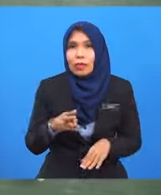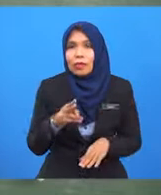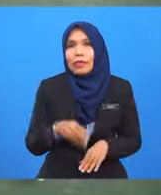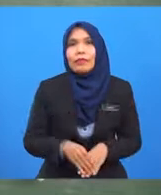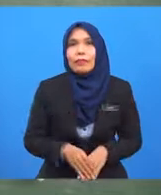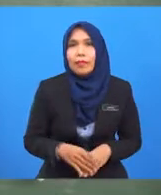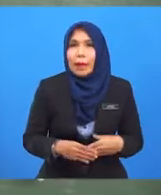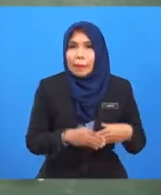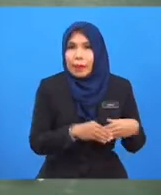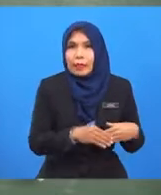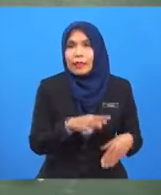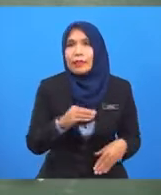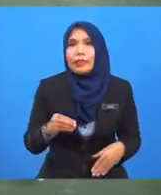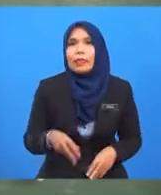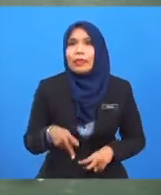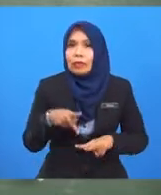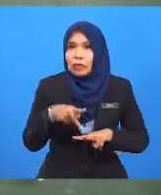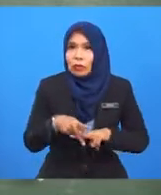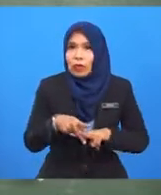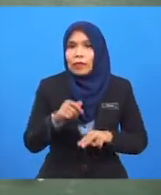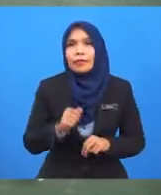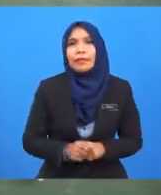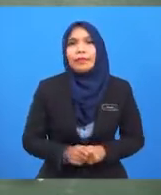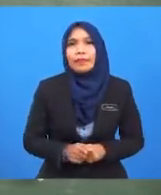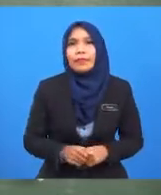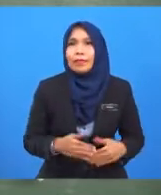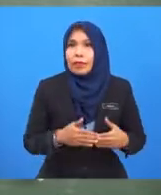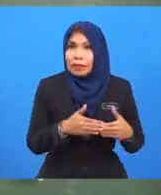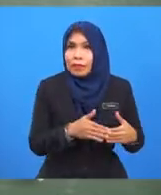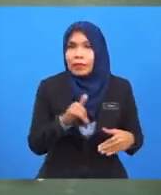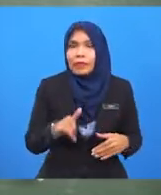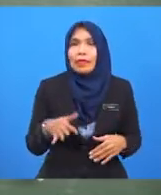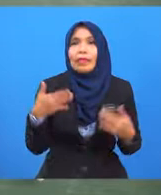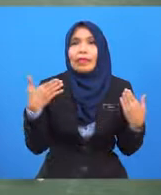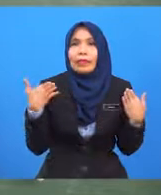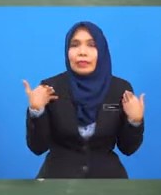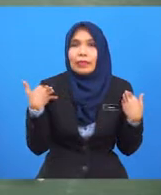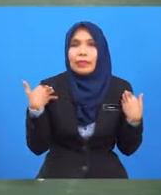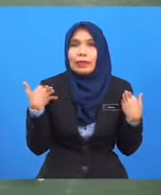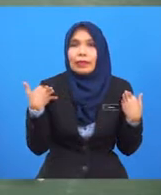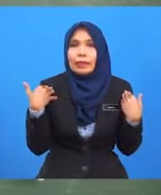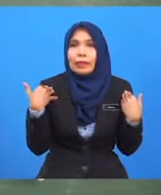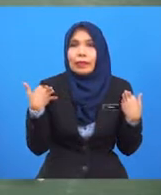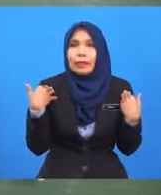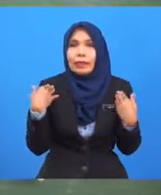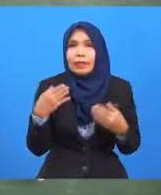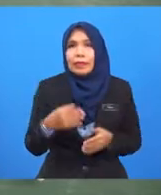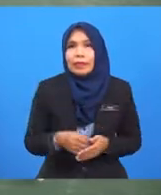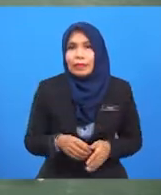baji dan tuas. Baji yang ada pada gunting